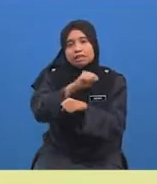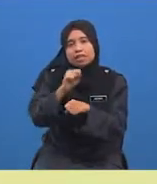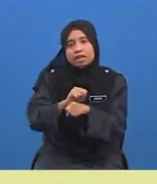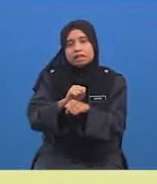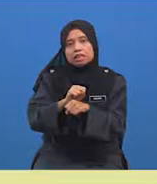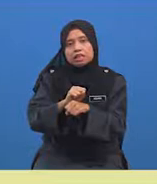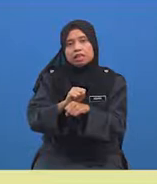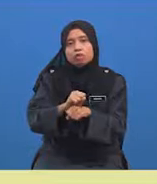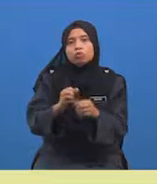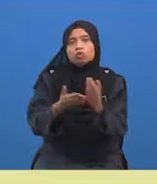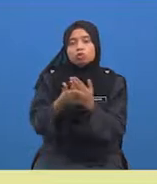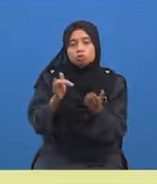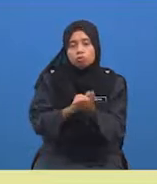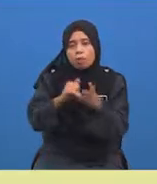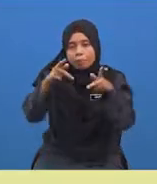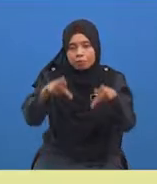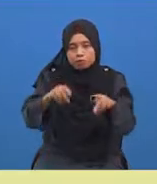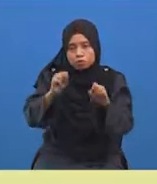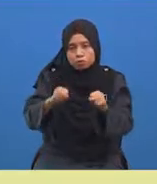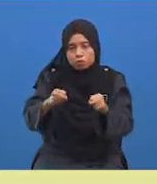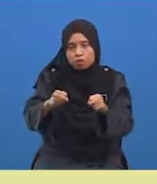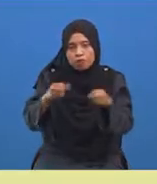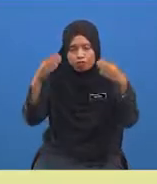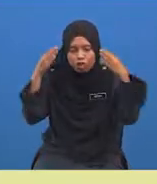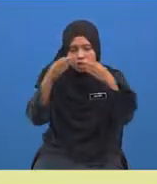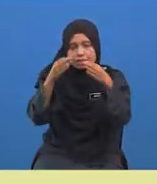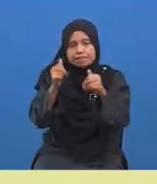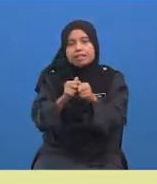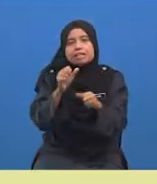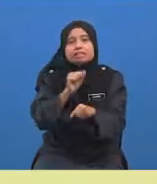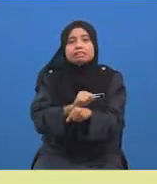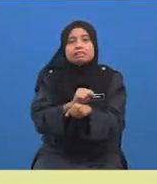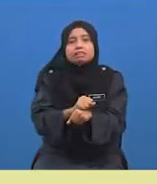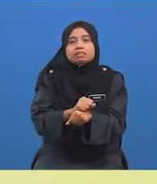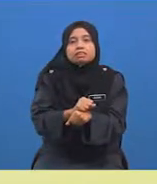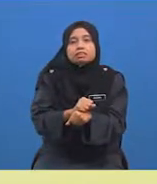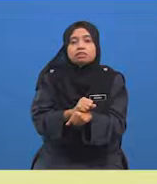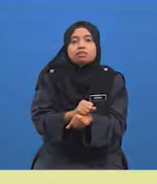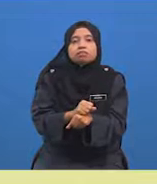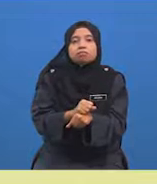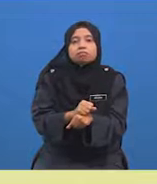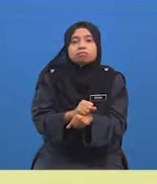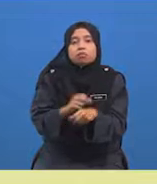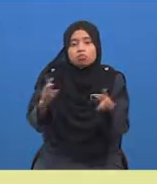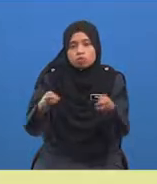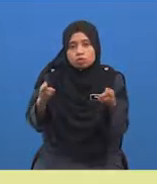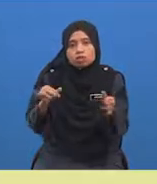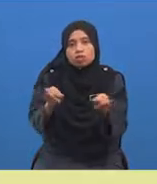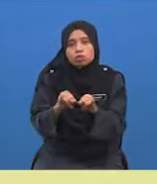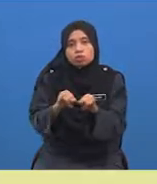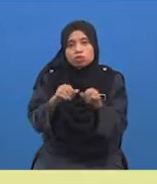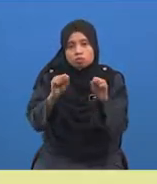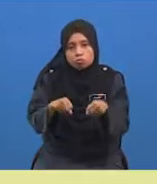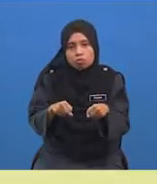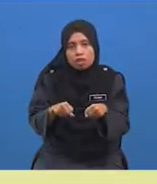demikian, pekerja boleh memberi fokus yang baik kepada pekerjaan mereka. Malahan, pihak pengurusan juga boleh